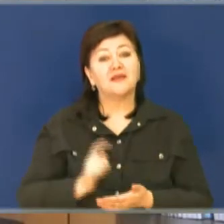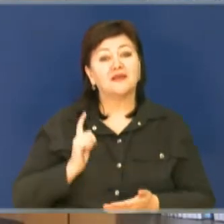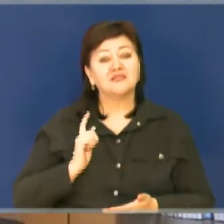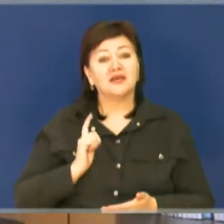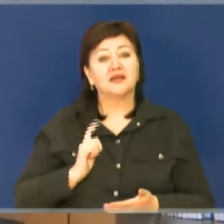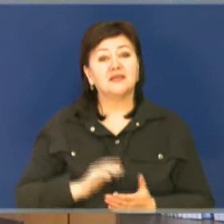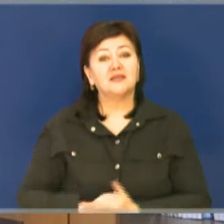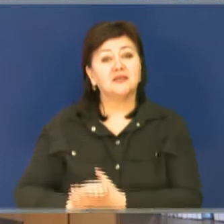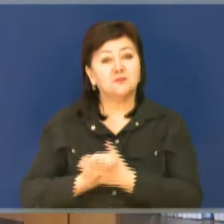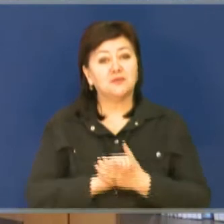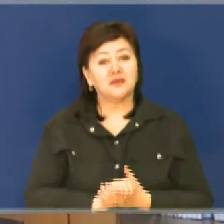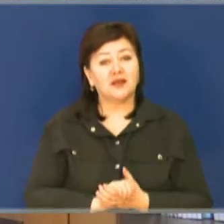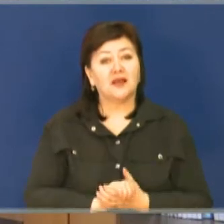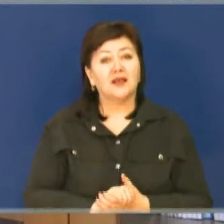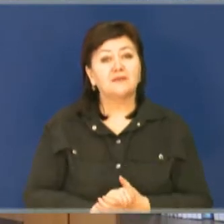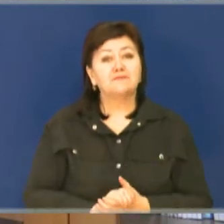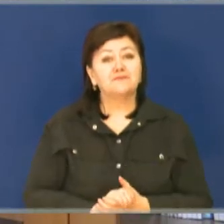сохранение мира, стабильности